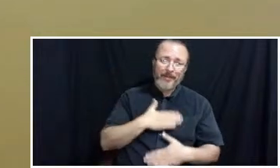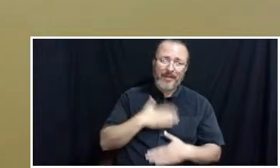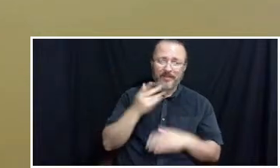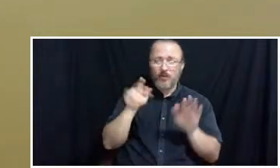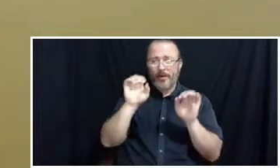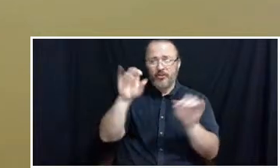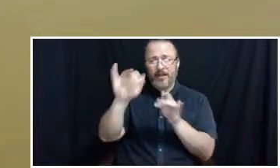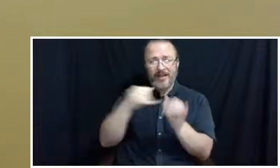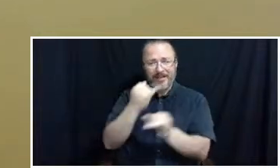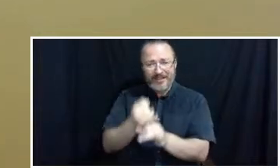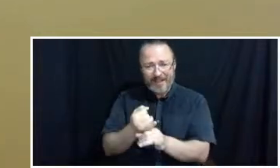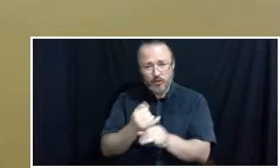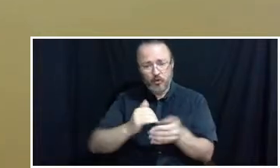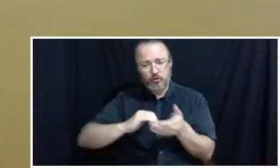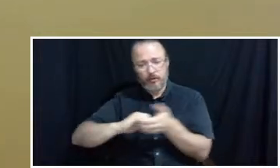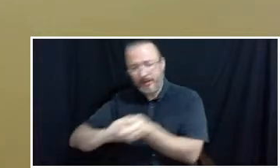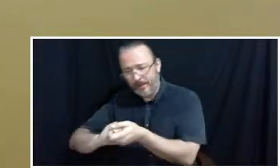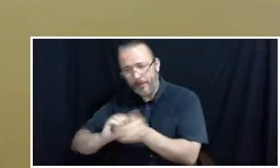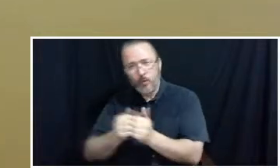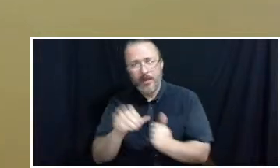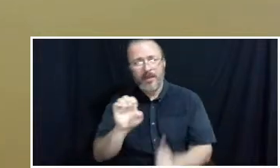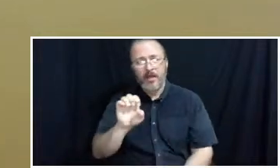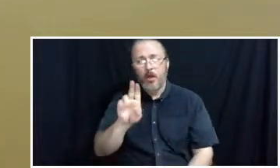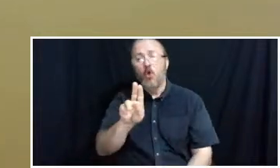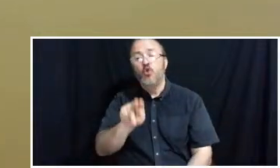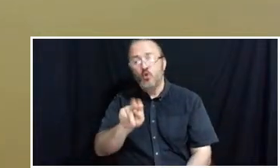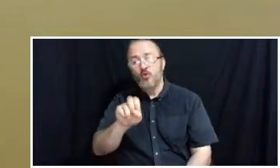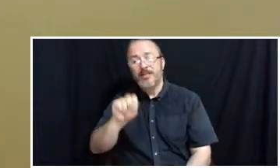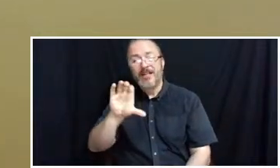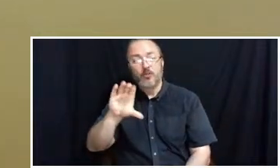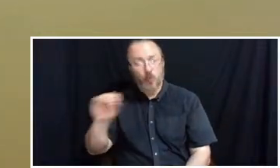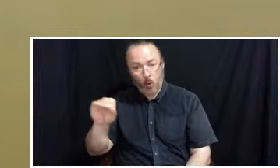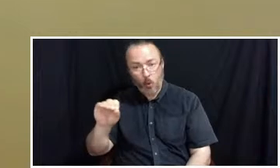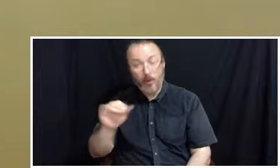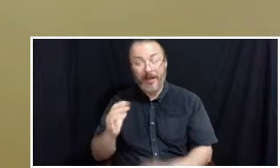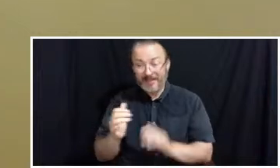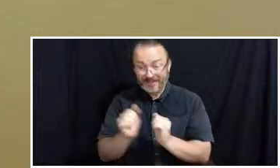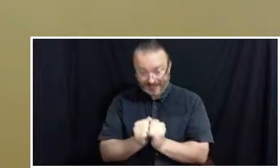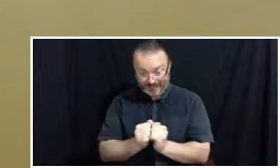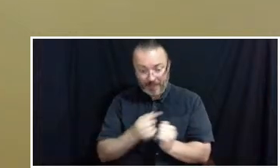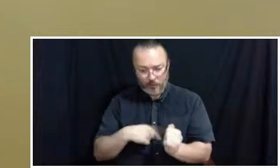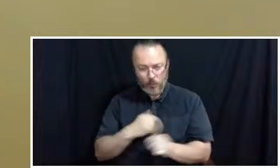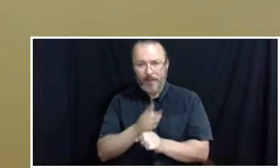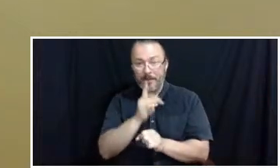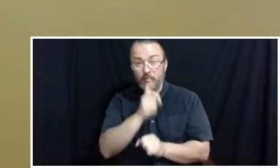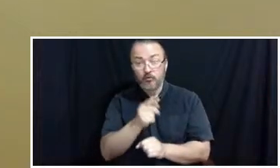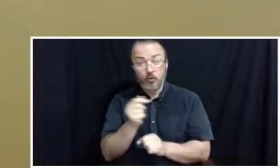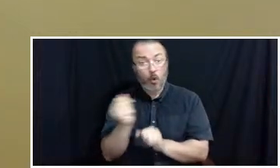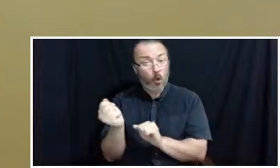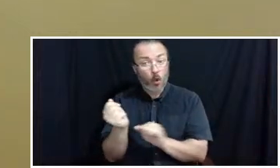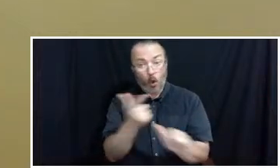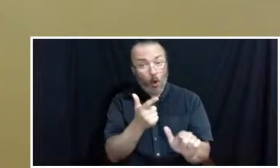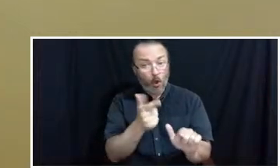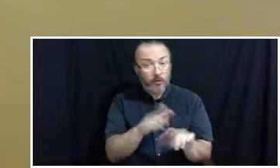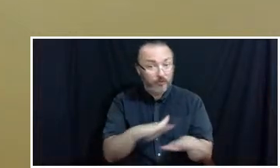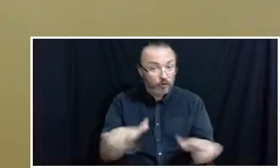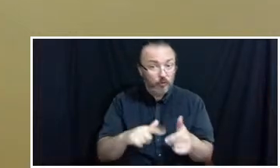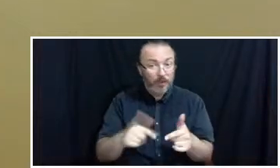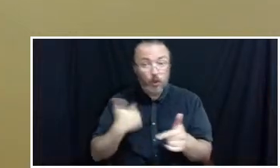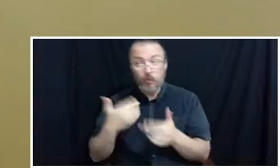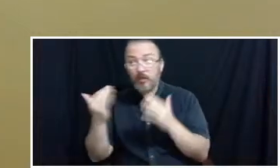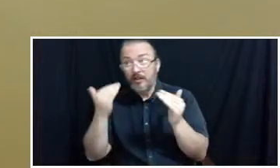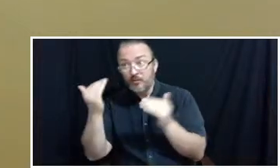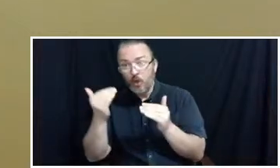l'International de l'éducation que de coopérer avec l'UNESCO. Nous continuerons de veiller ensemble à ce que chaque enfant, jeune et adulte reçoive